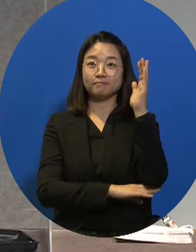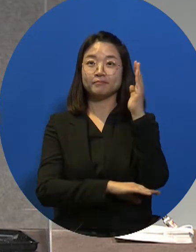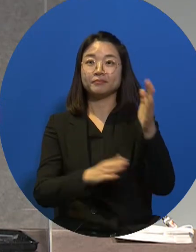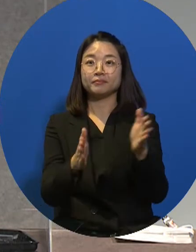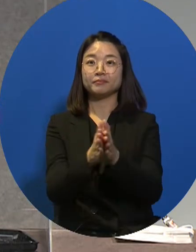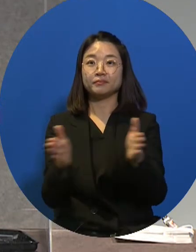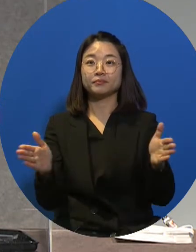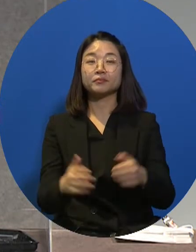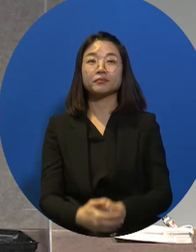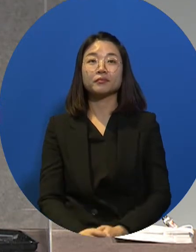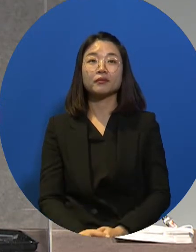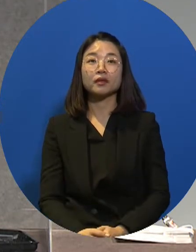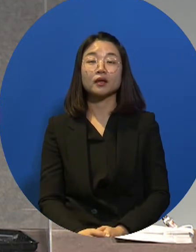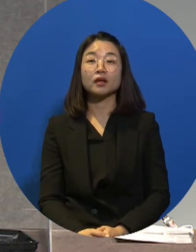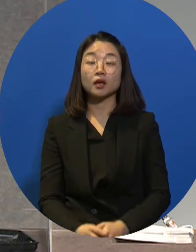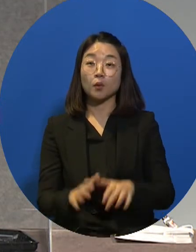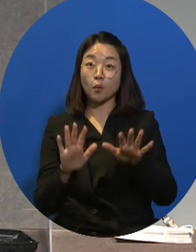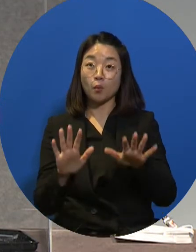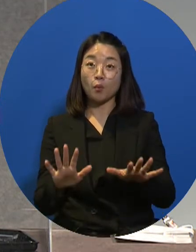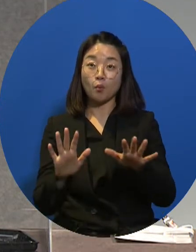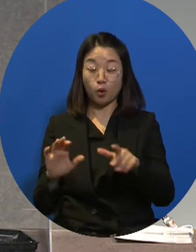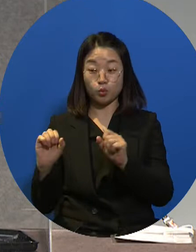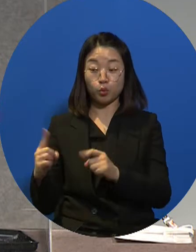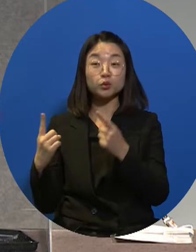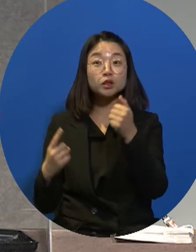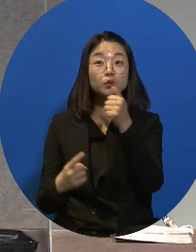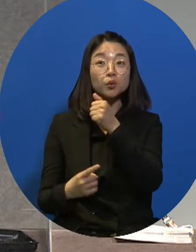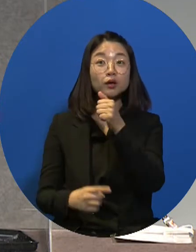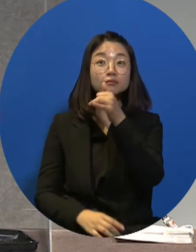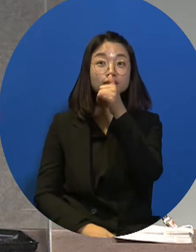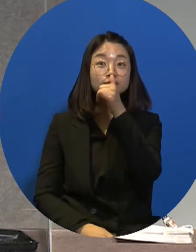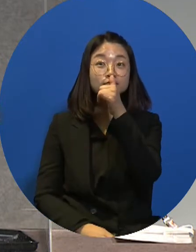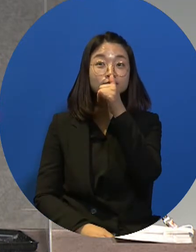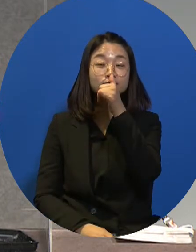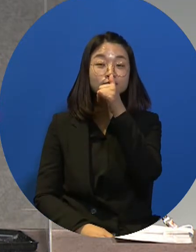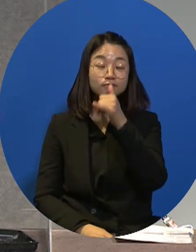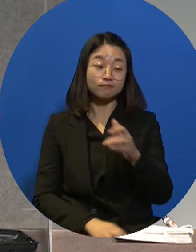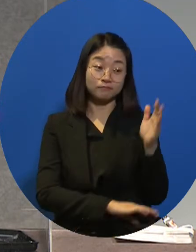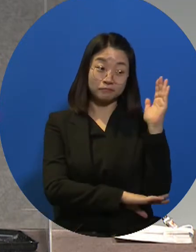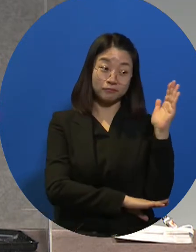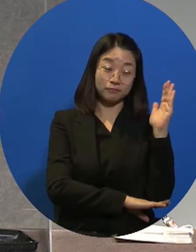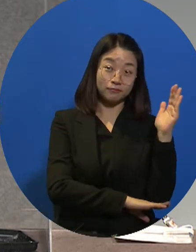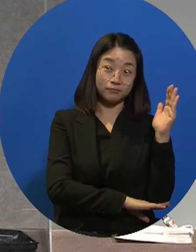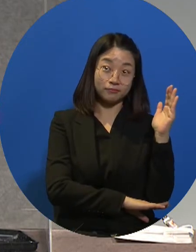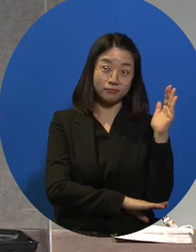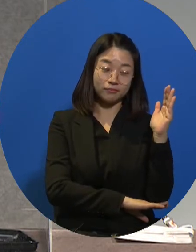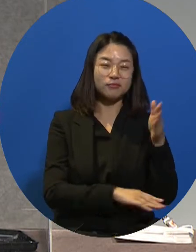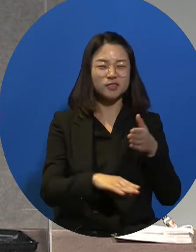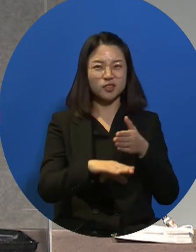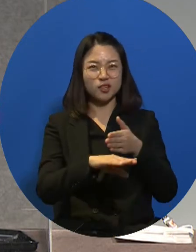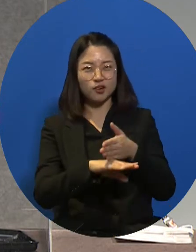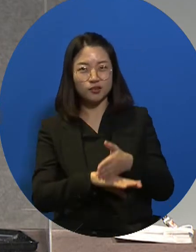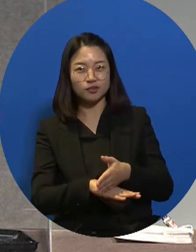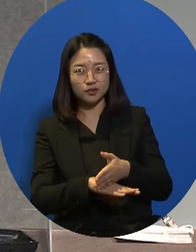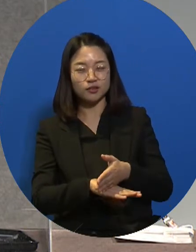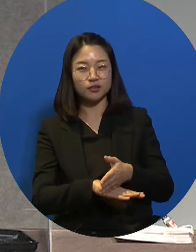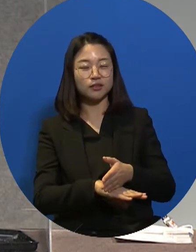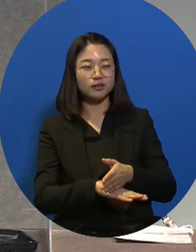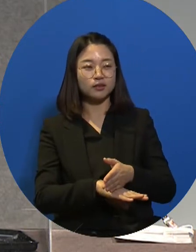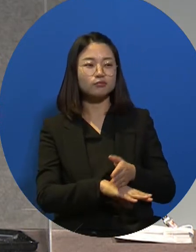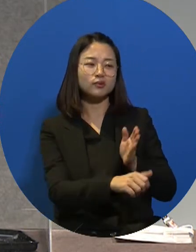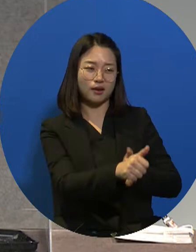하겠습니다. 본 세션은 동시 통역이 진행되고 있으니 발제에 있어서도 천천히 말씀해 주시기를